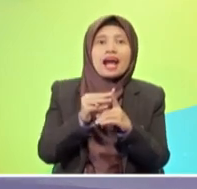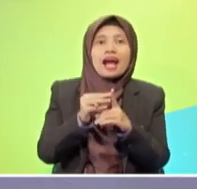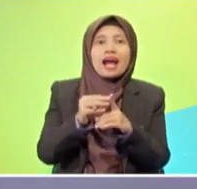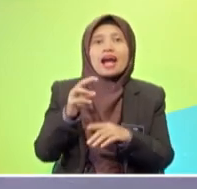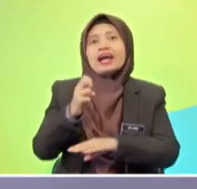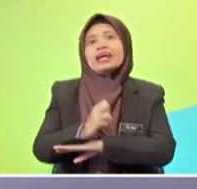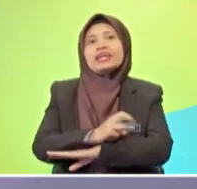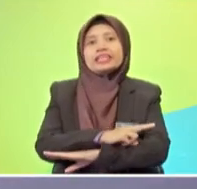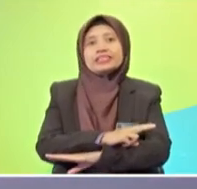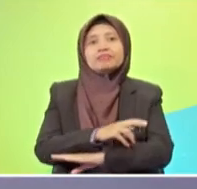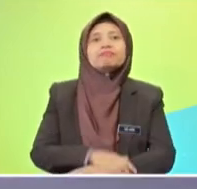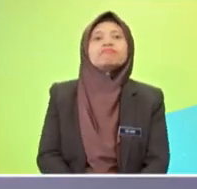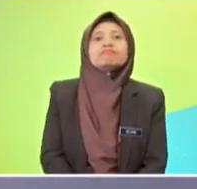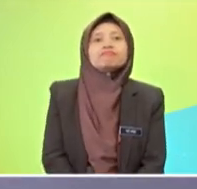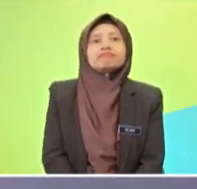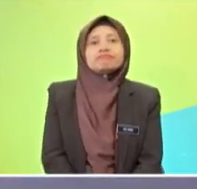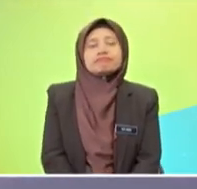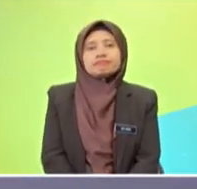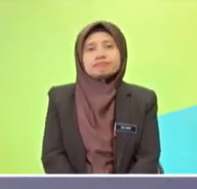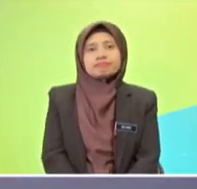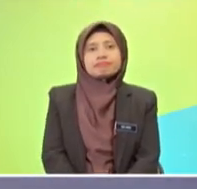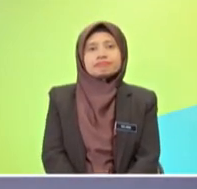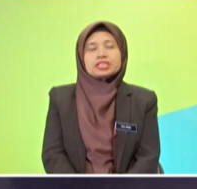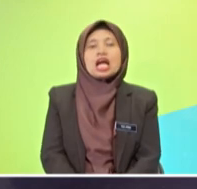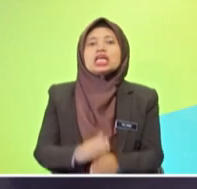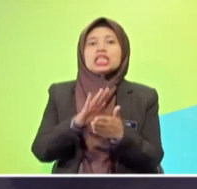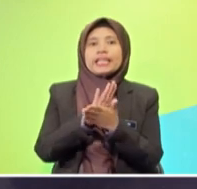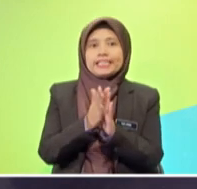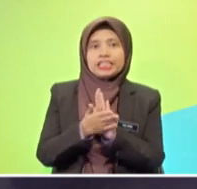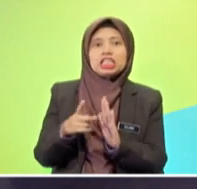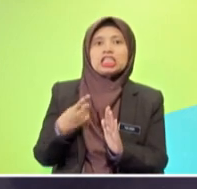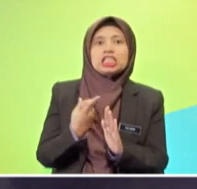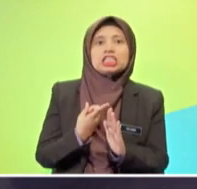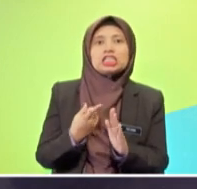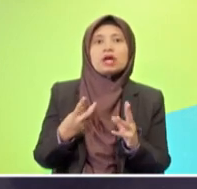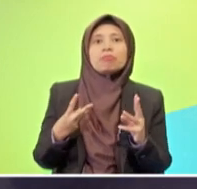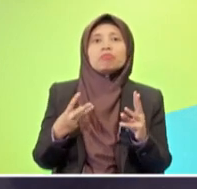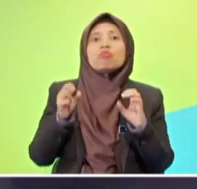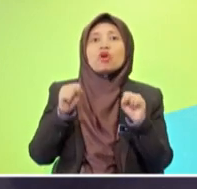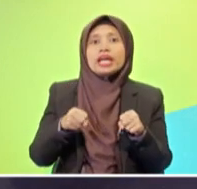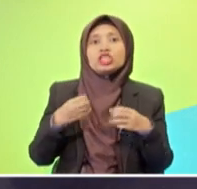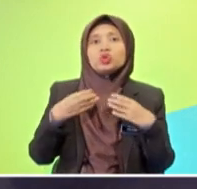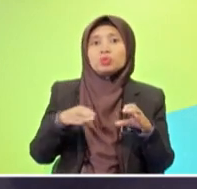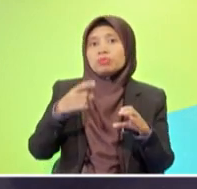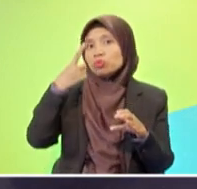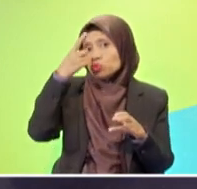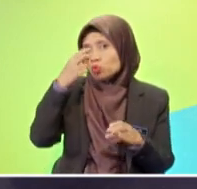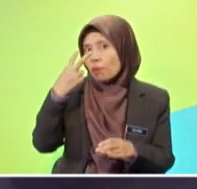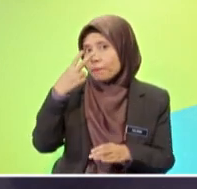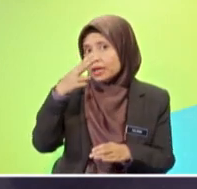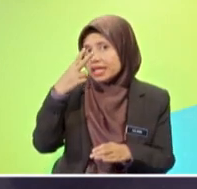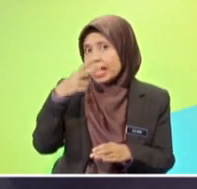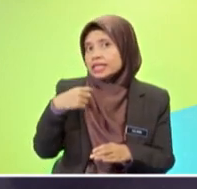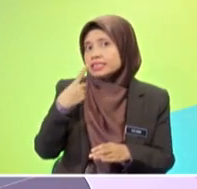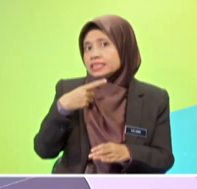masih dalam satu lagi perbedaan mata jadi kita masih lagi murid perlu mencoba untuk melihat pada akhirnya